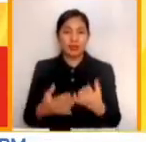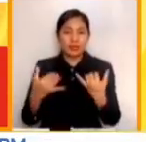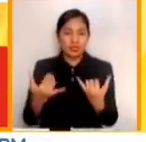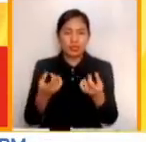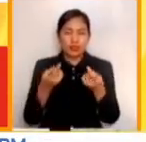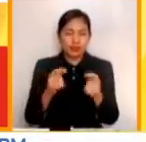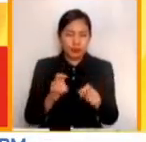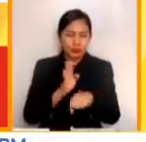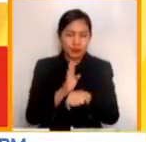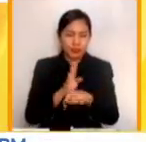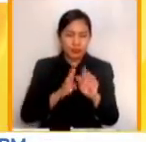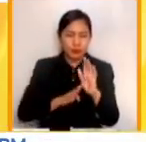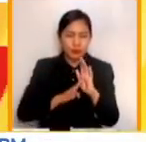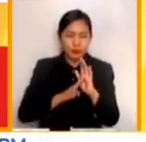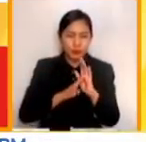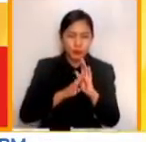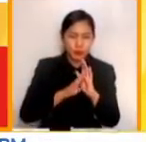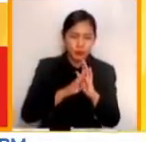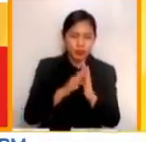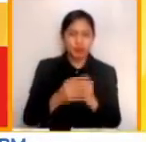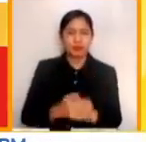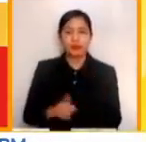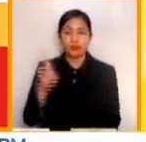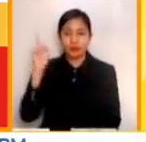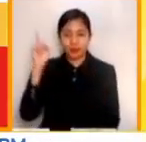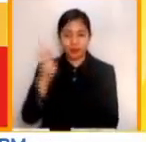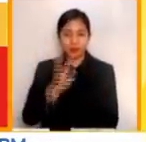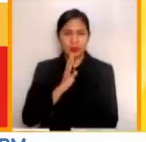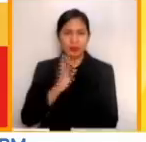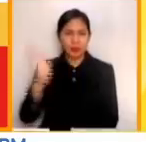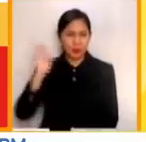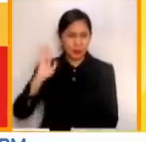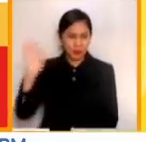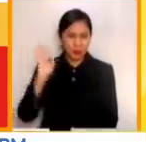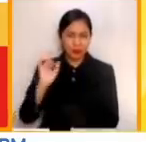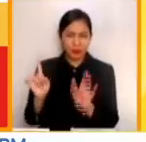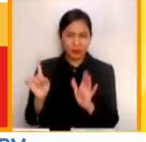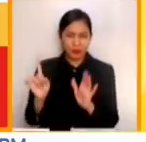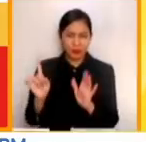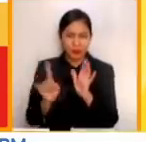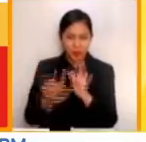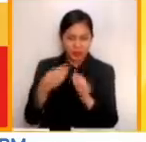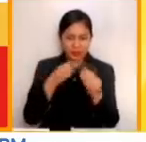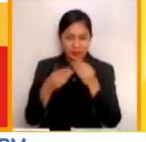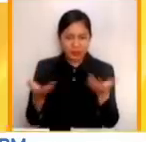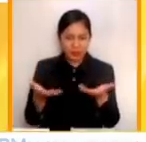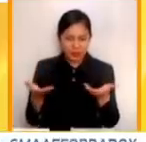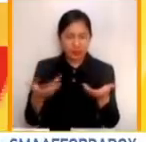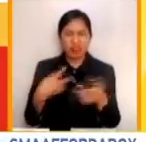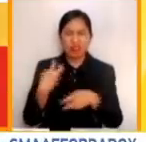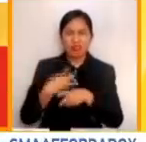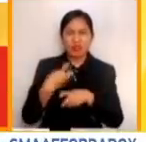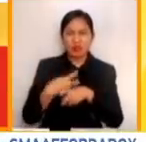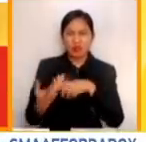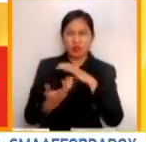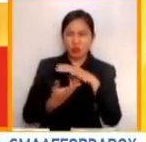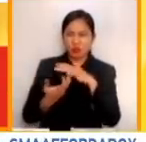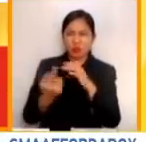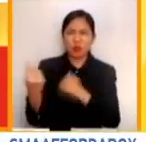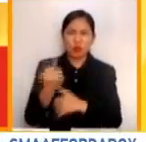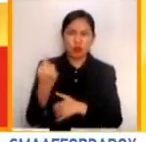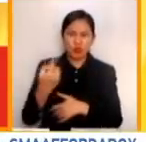papano. Nung wala pong dining, napakahirap po. Puro take-out lang po ang inaano namin. Ang ginawa po namin mag-asawa